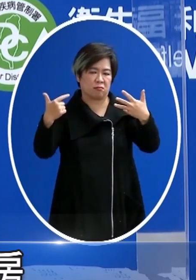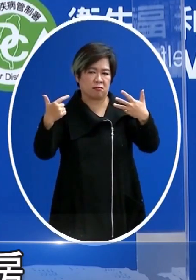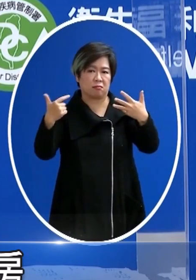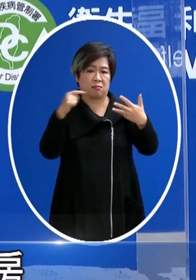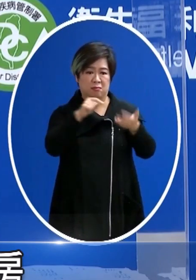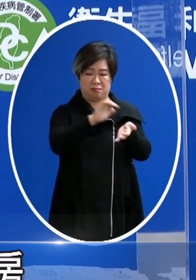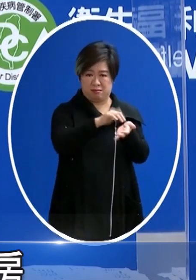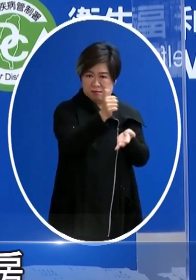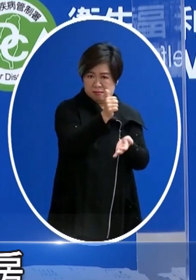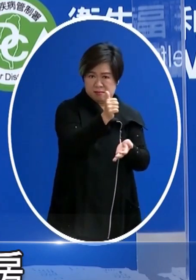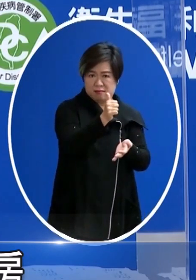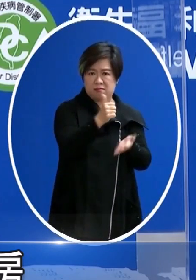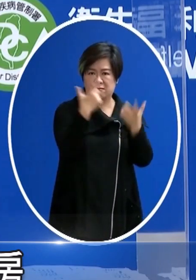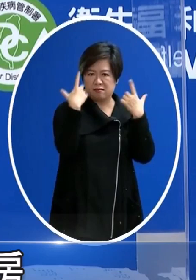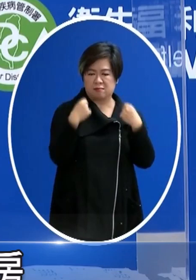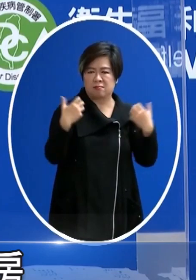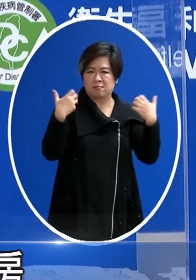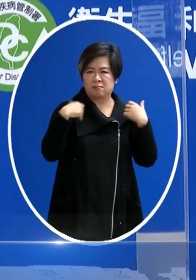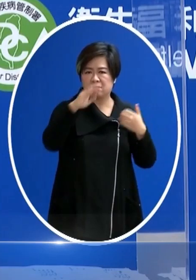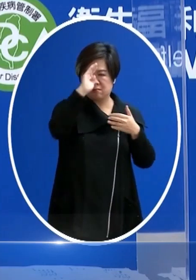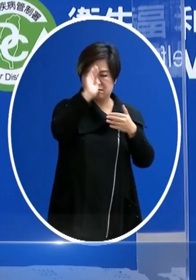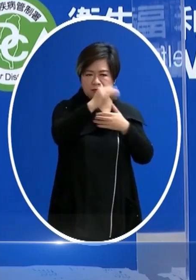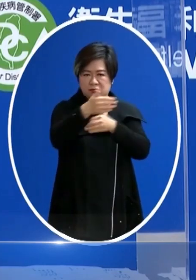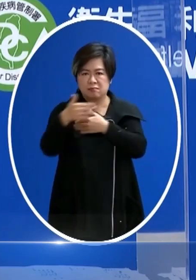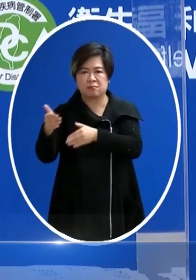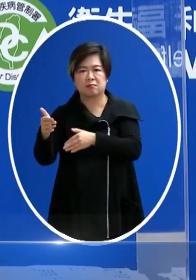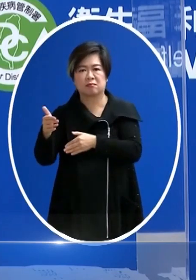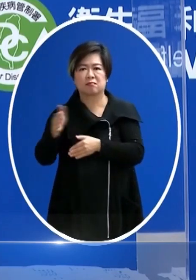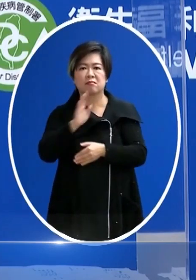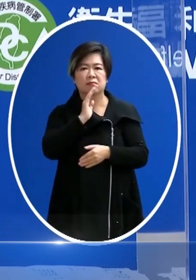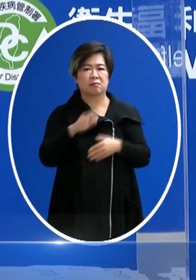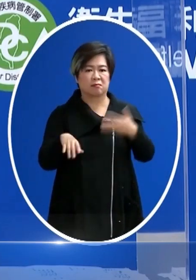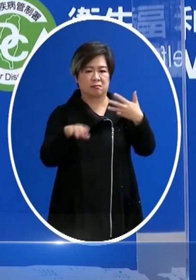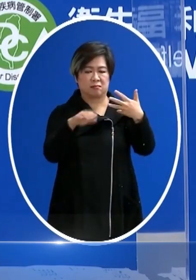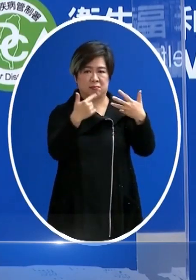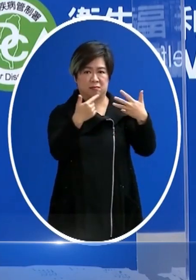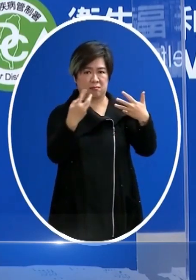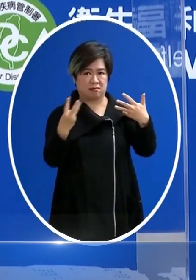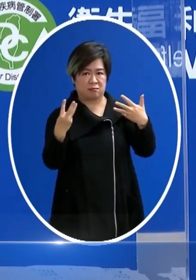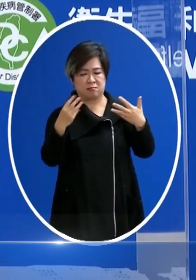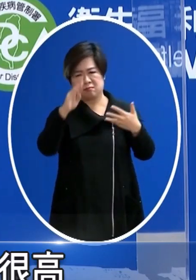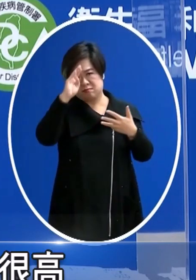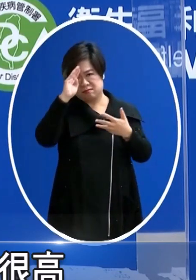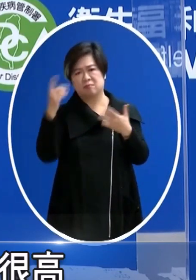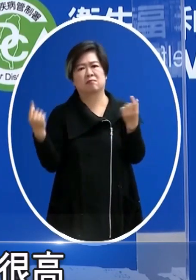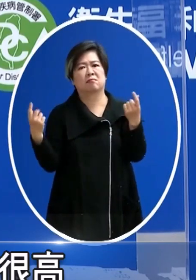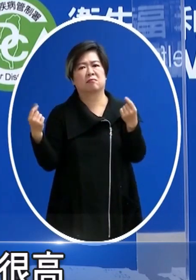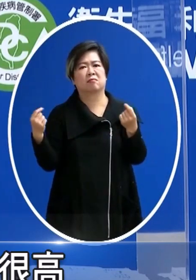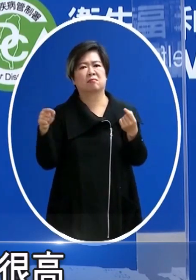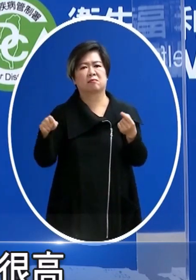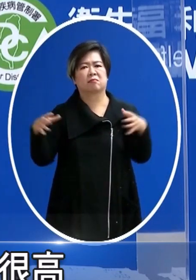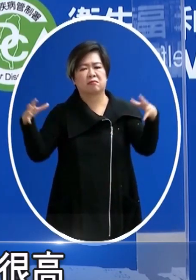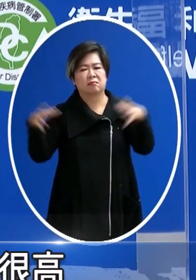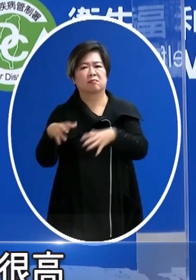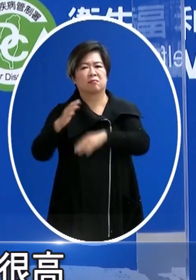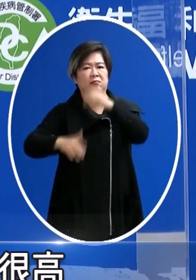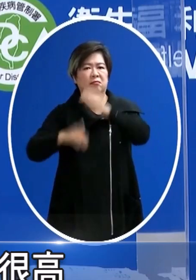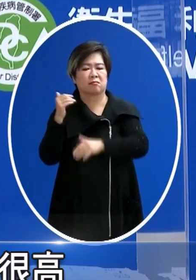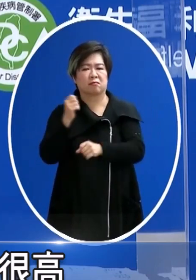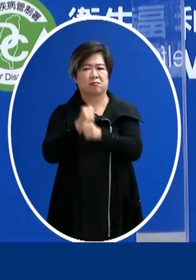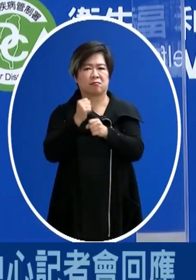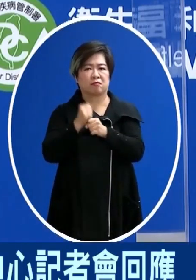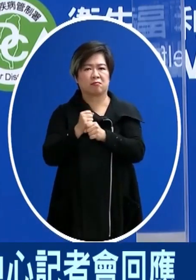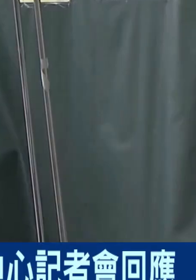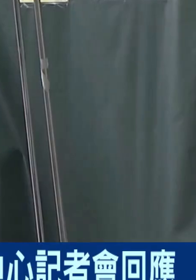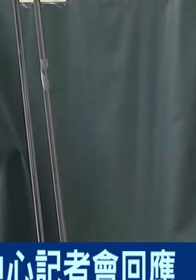这位医师他负责的病房哈，就是863负责的一个病房哈，所以他们在工作上的重叠性